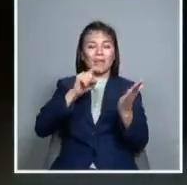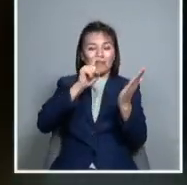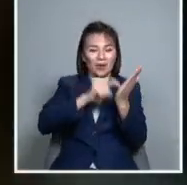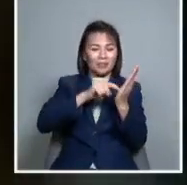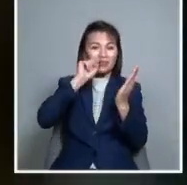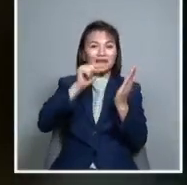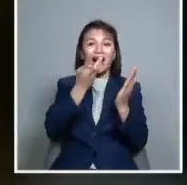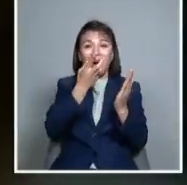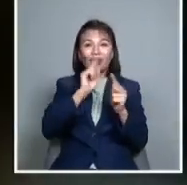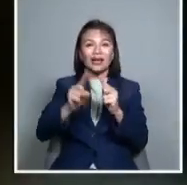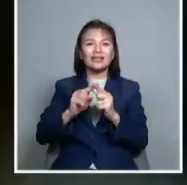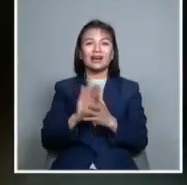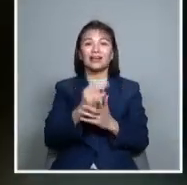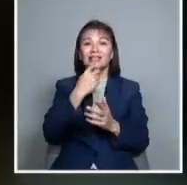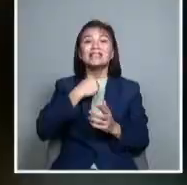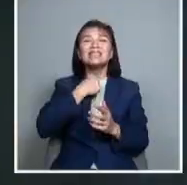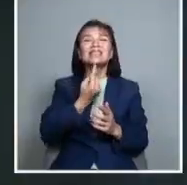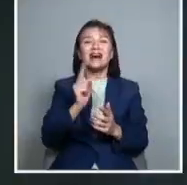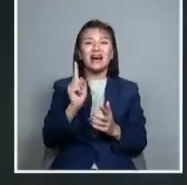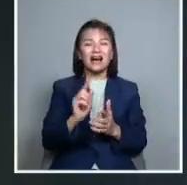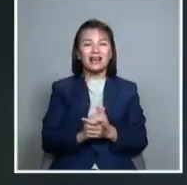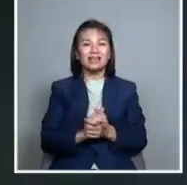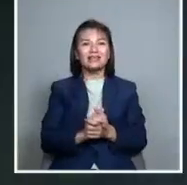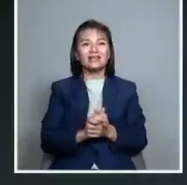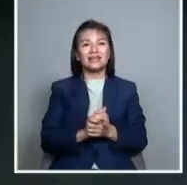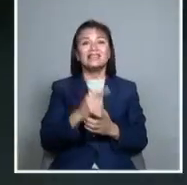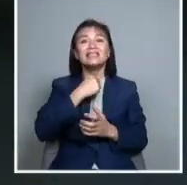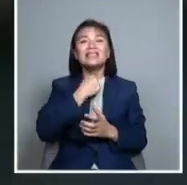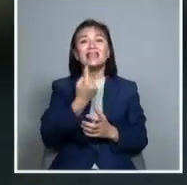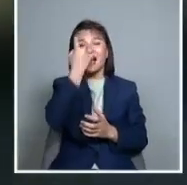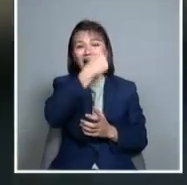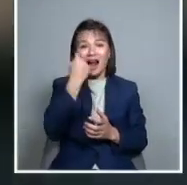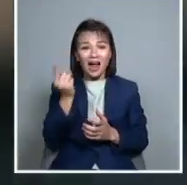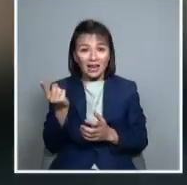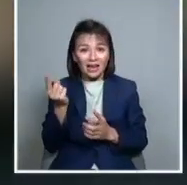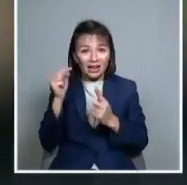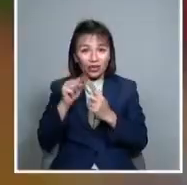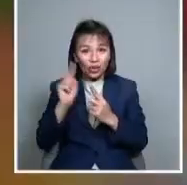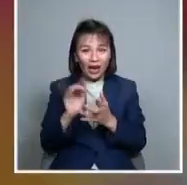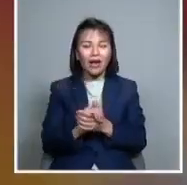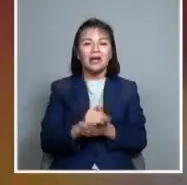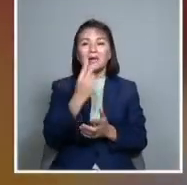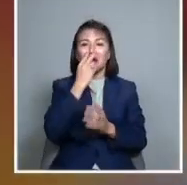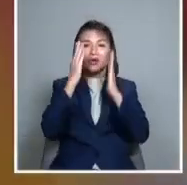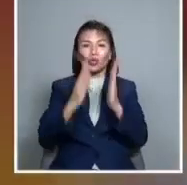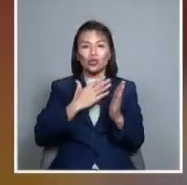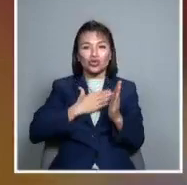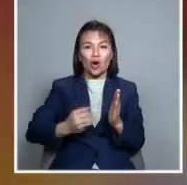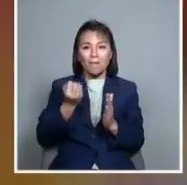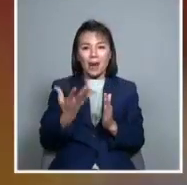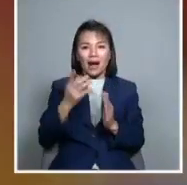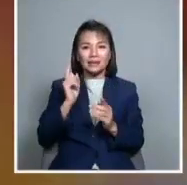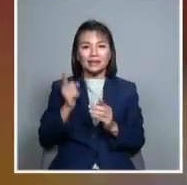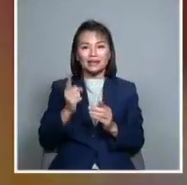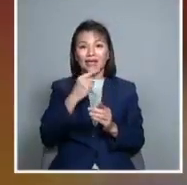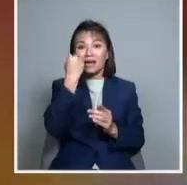วันนี้เบาเสียงลงให้เสียงใครกินใครคะให้ถ่ายให้ถ่ายนะเพลงนี้เนี่ยถูกส่งต่อในโลกออนไลน์วันนี้เป็นเพลง